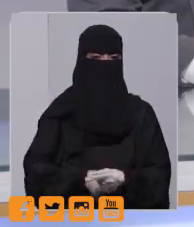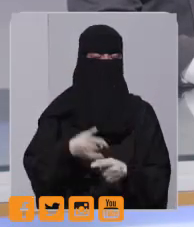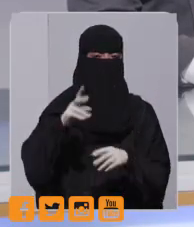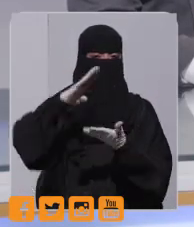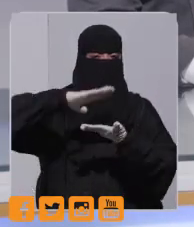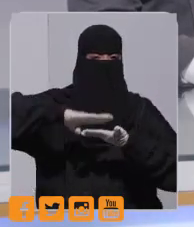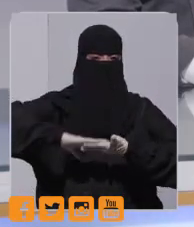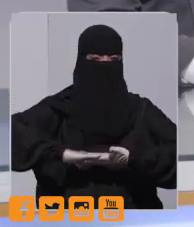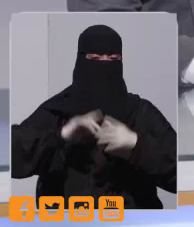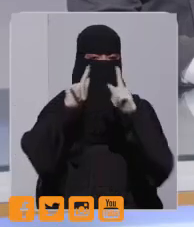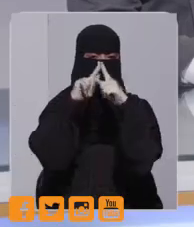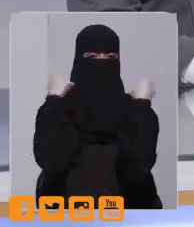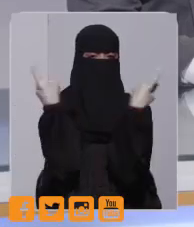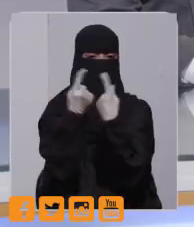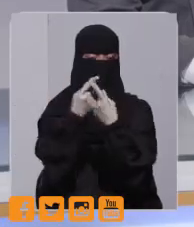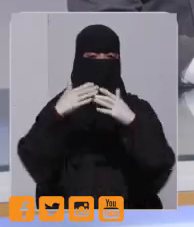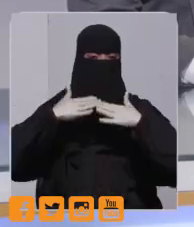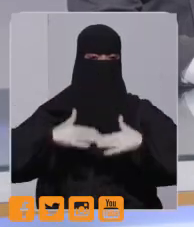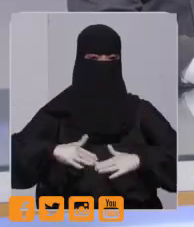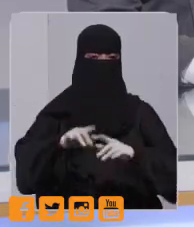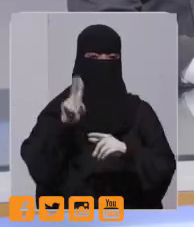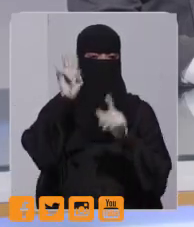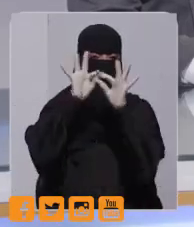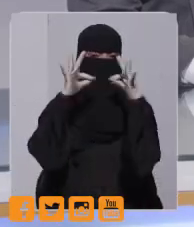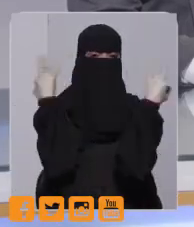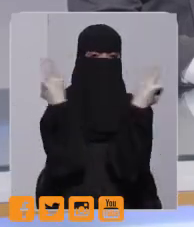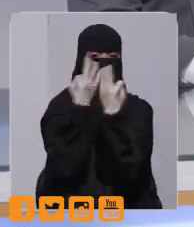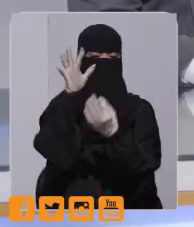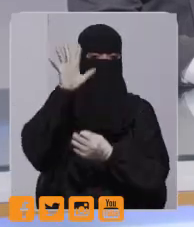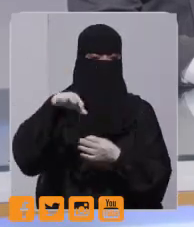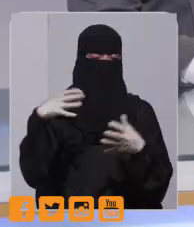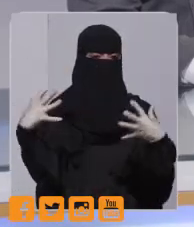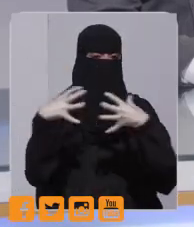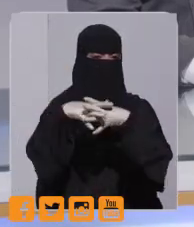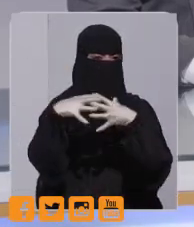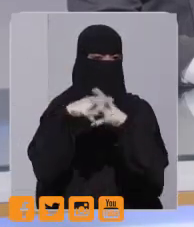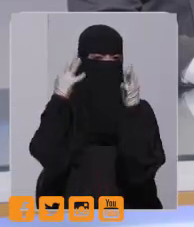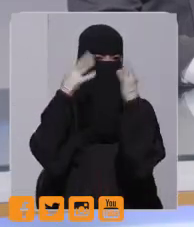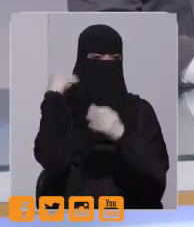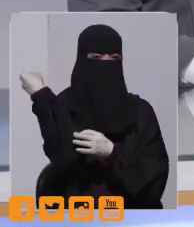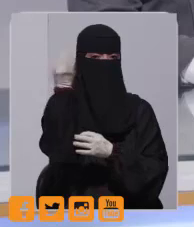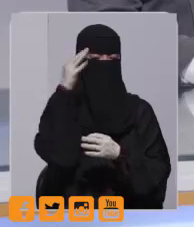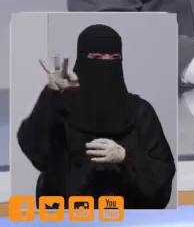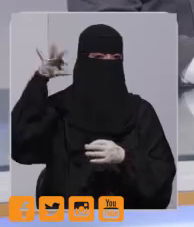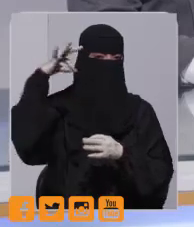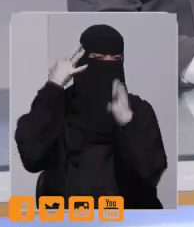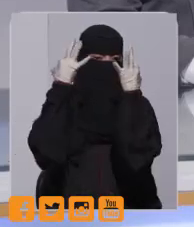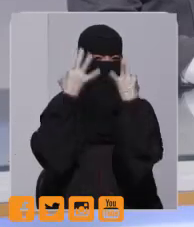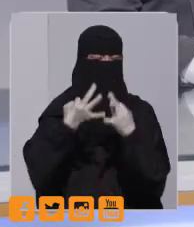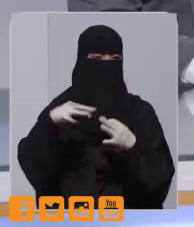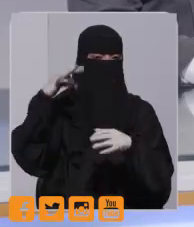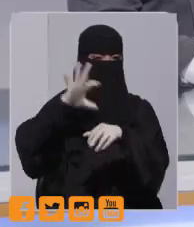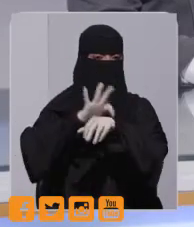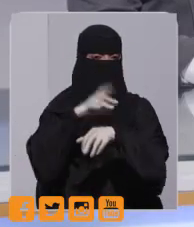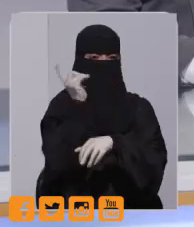عقدتها اللجنه السياسيه والامنيه في الاتحاد الاوروبي وذلك في اطار مشاركته في الزياره الرئاسيه التي يجريها فخامه الدكتور